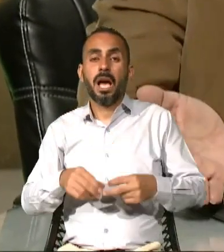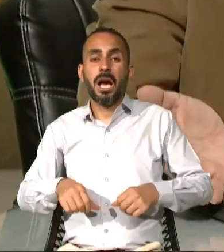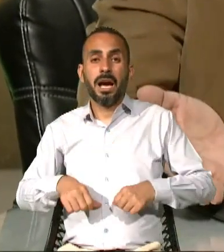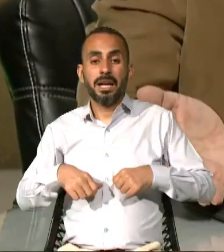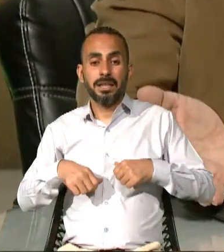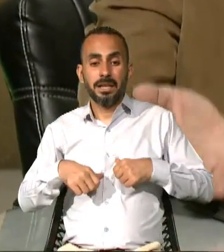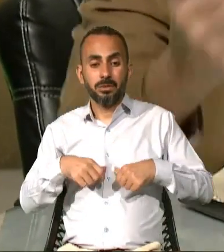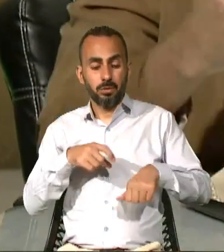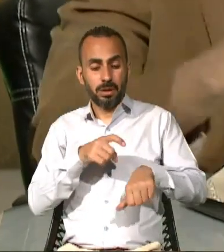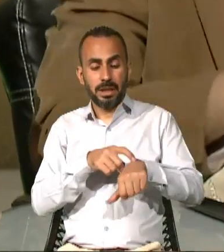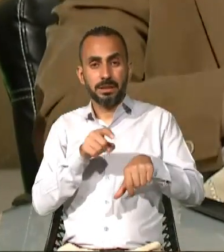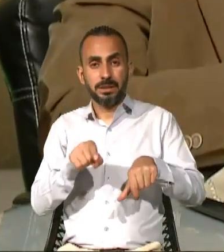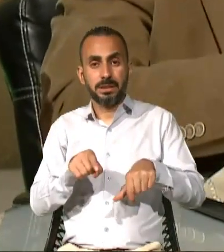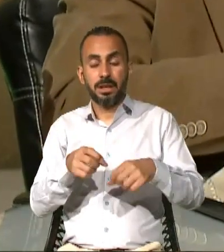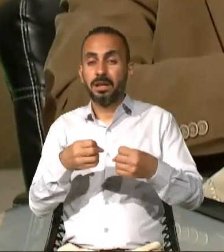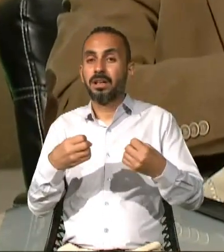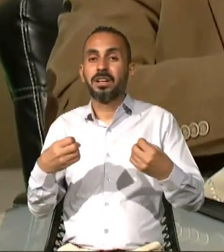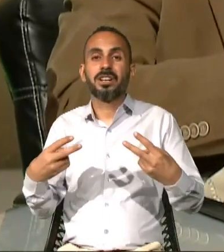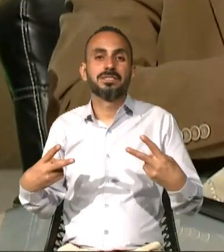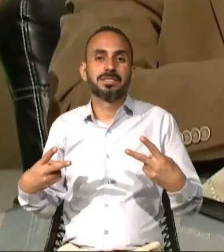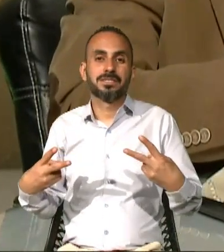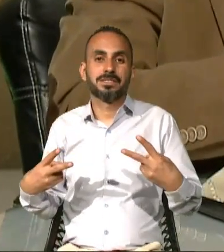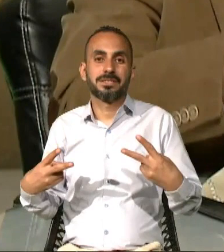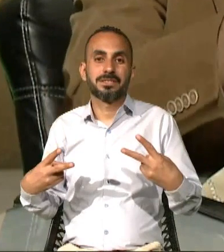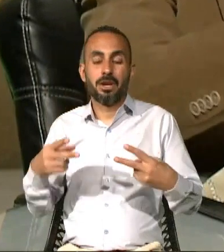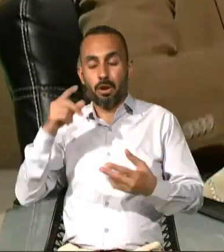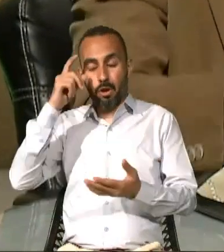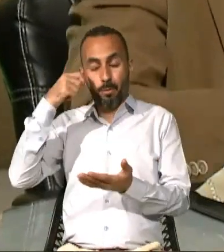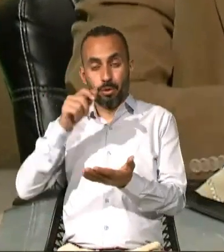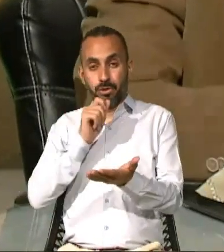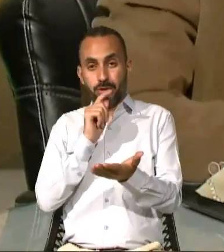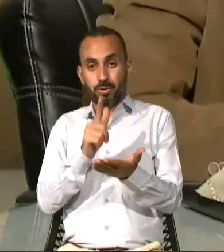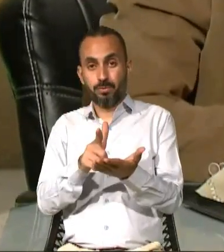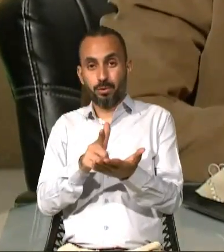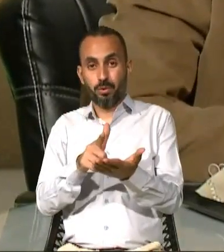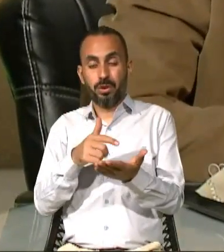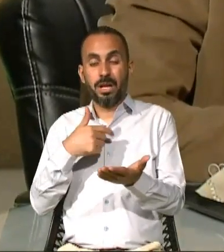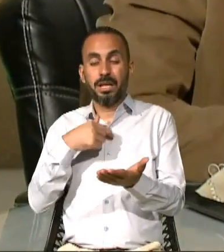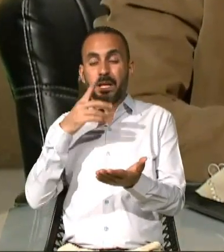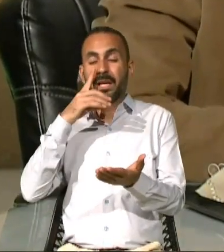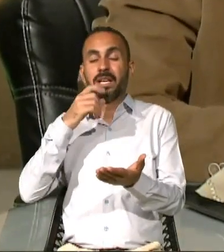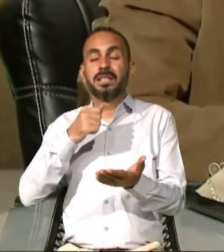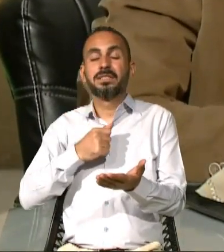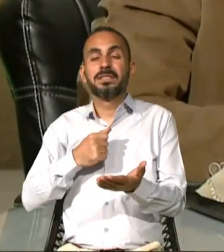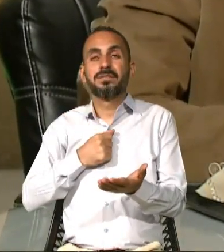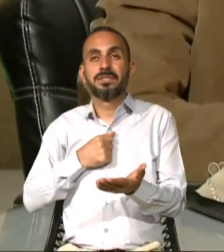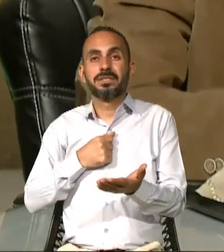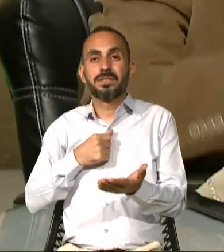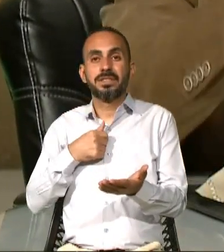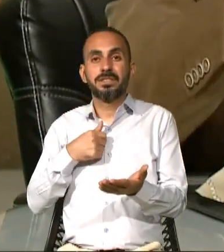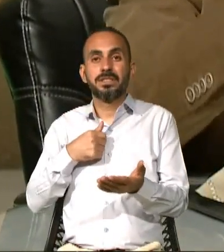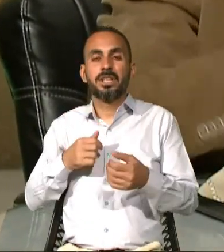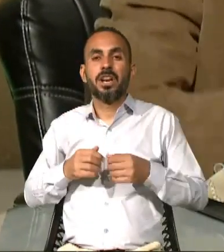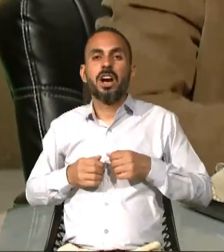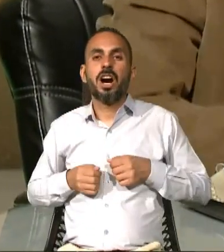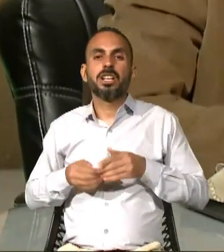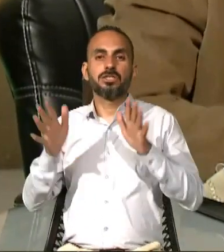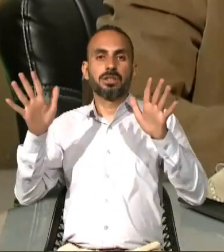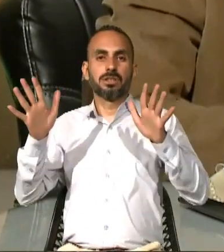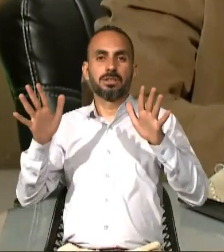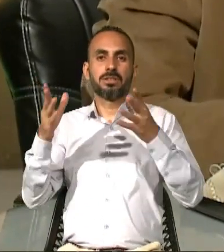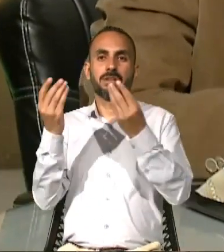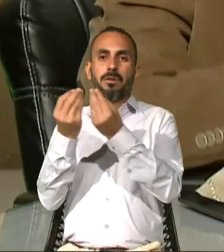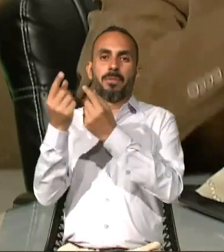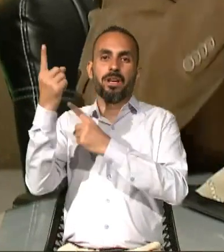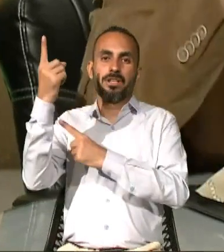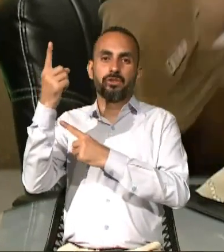أفضل. ليه اشتهاء أن أنطلق, أنطلق وأكون أي. مع المسيح ذاك أفضل جدا. بس أنا عايز أشجع ناس من المشاهدين